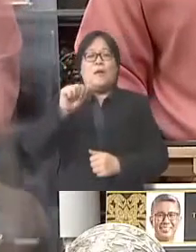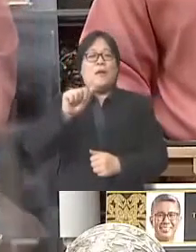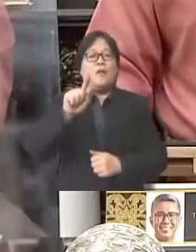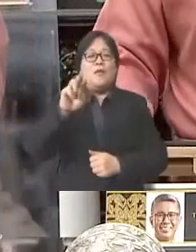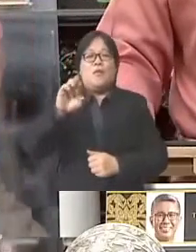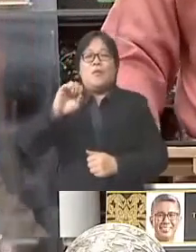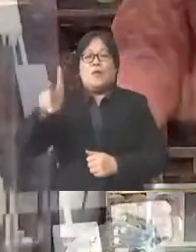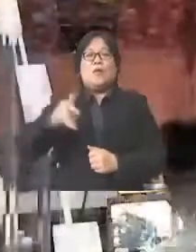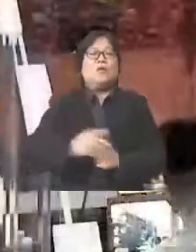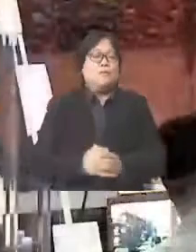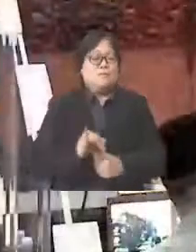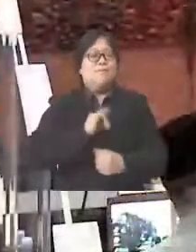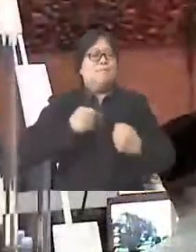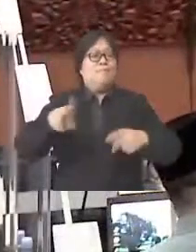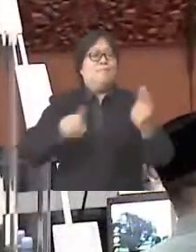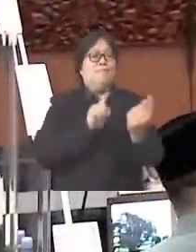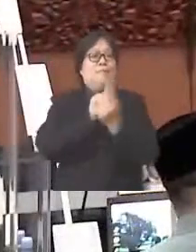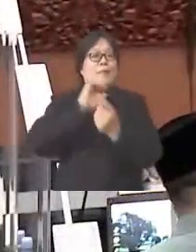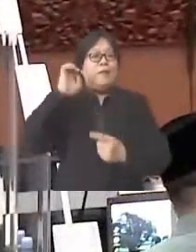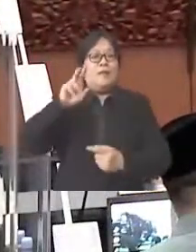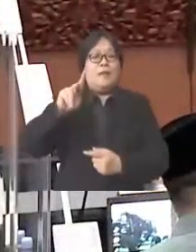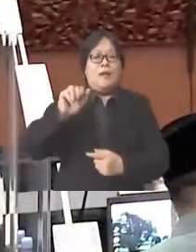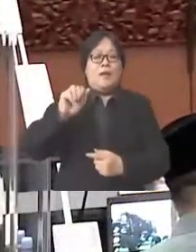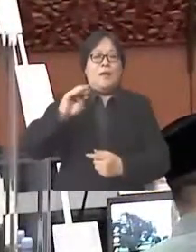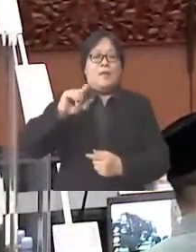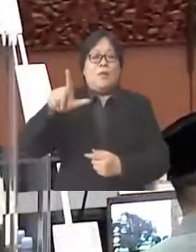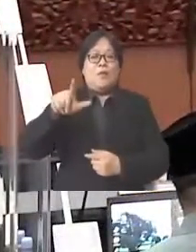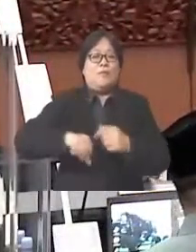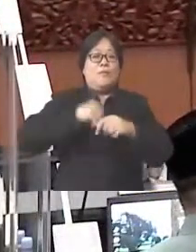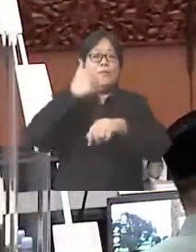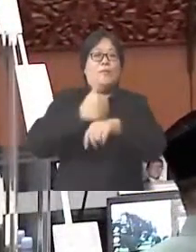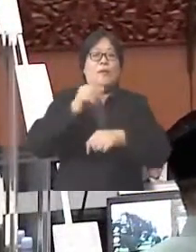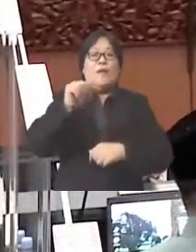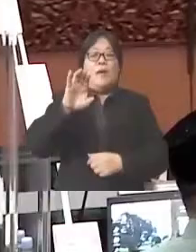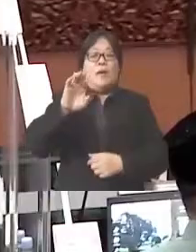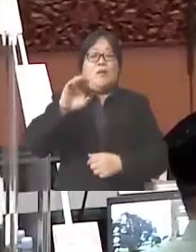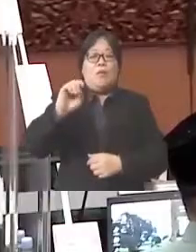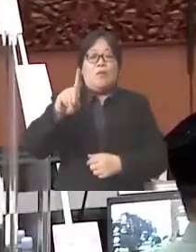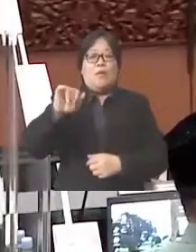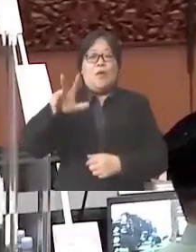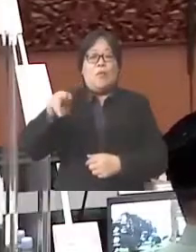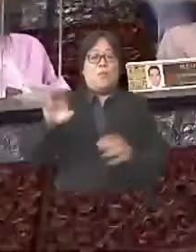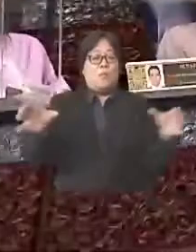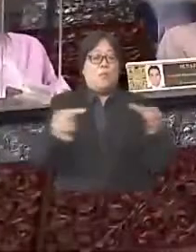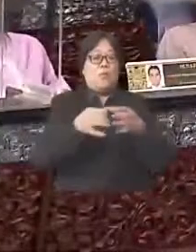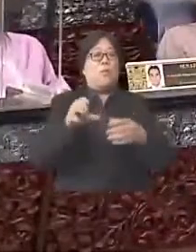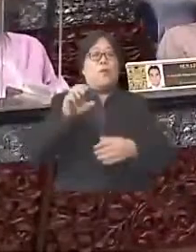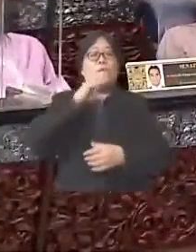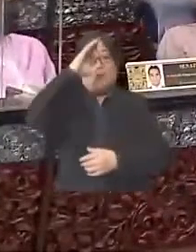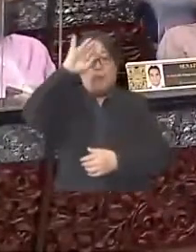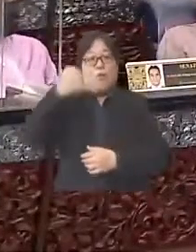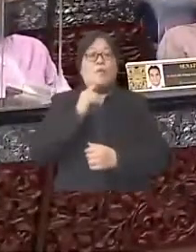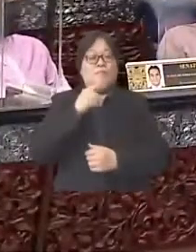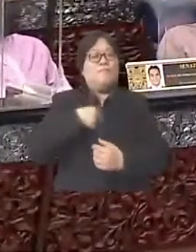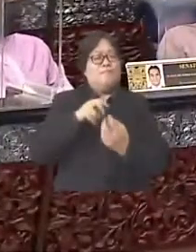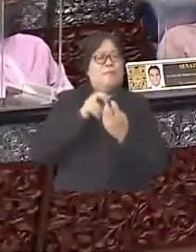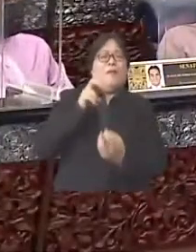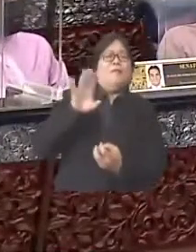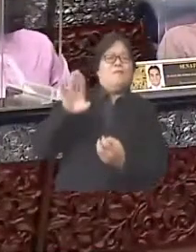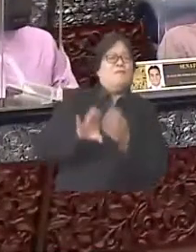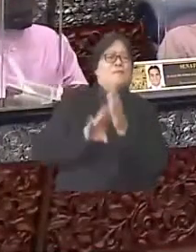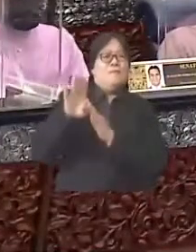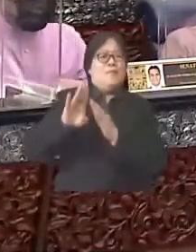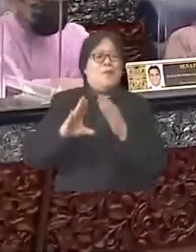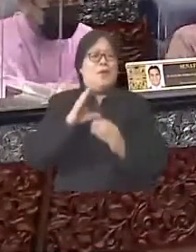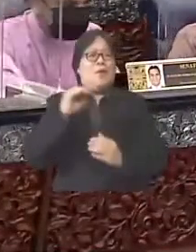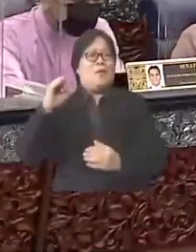saya berpeluang bertemu dengan cat kamar Muhammad pengasah syari'at er udah hidup bisa Berjaya dan berasa amat kagum dengan perkembangan